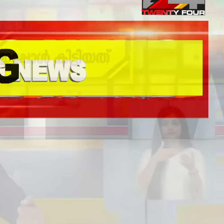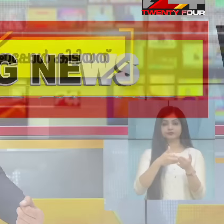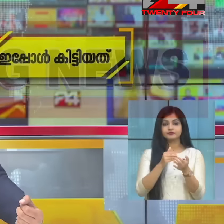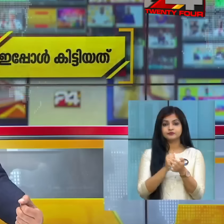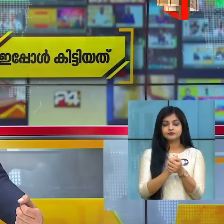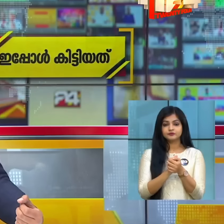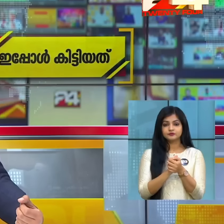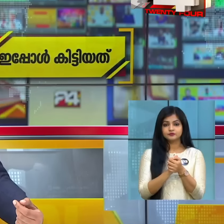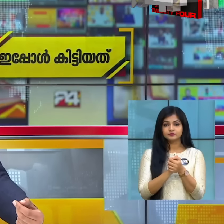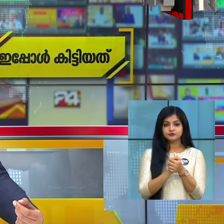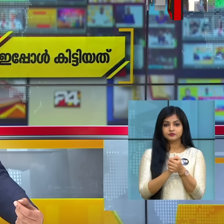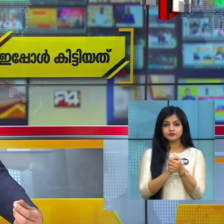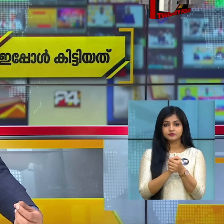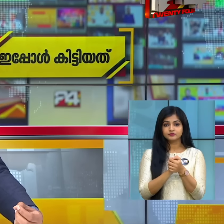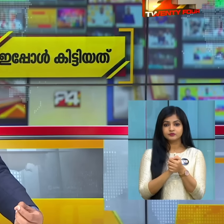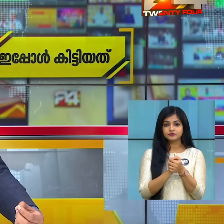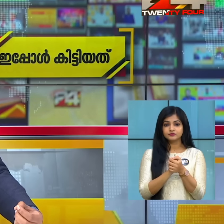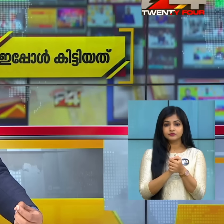വിവരങ്ങൾ നൽകിയത് കോഴിക്കോട്.